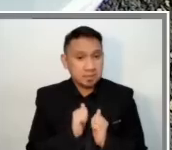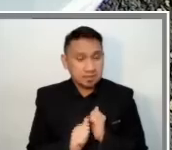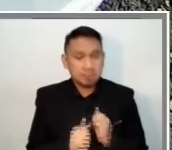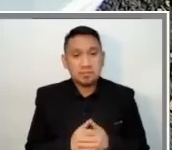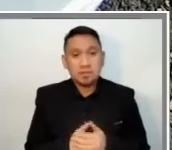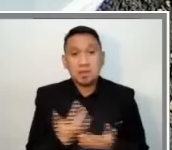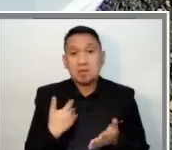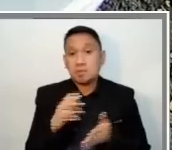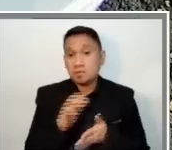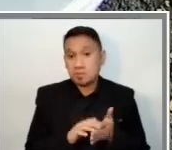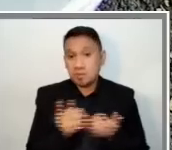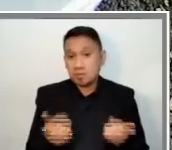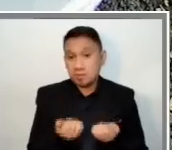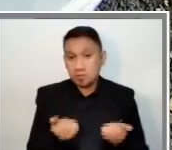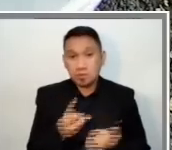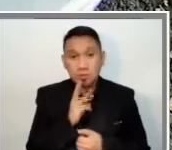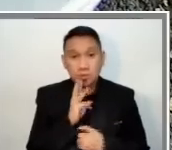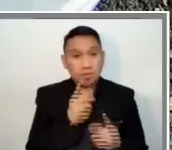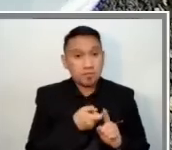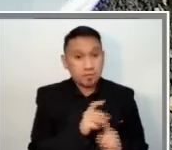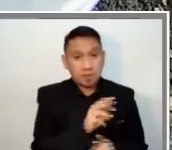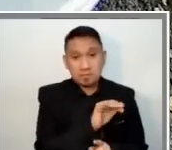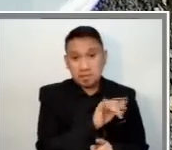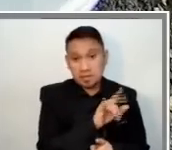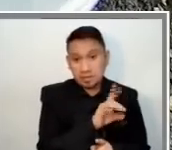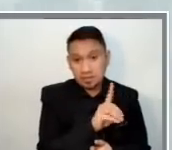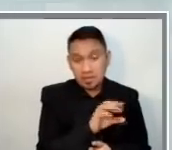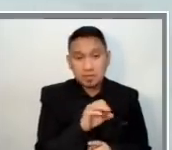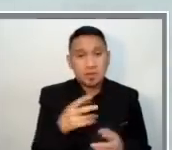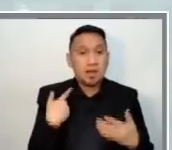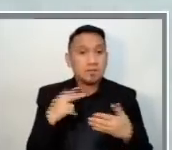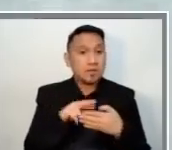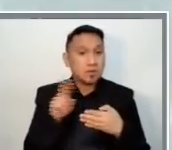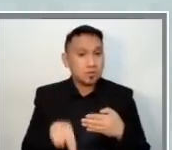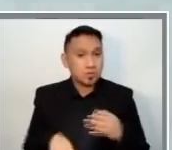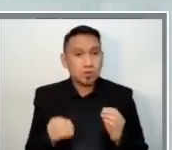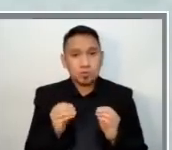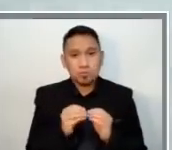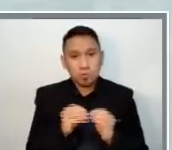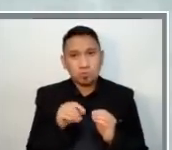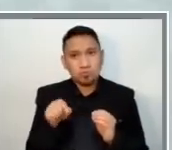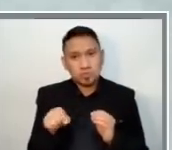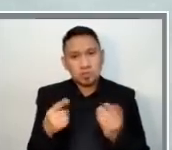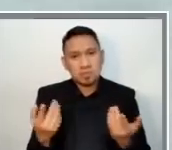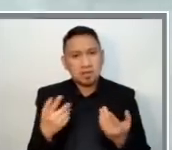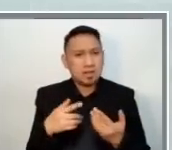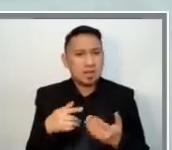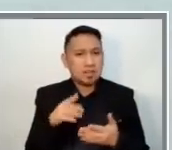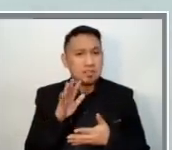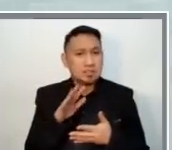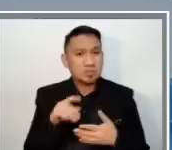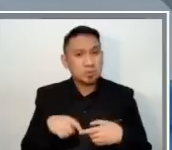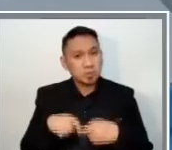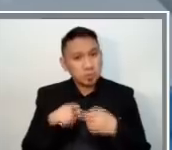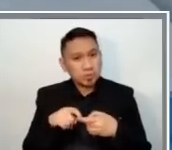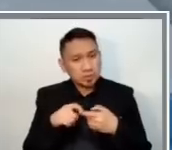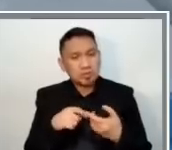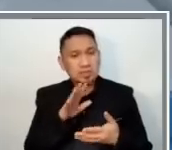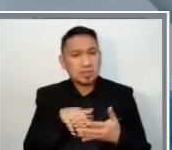din ang supply ng tubig mula sa Maynilad na magreresulta sa mas mababang daily service interruption schedule simula sa April